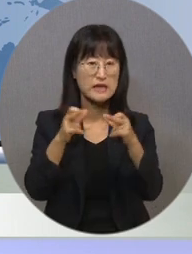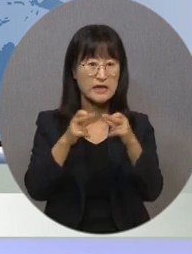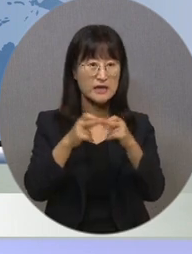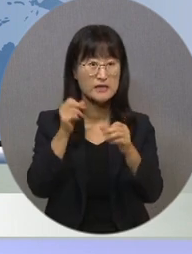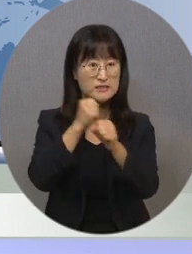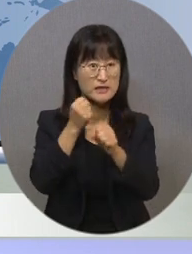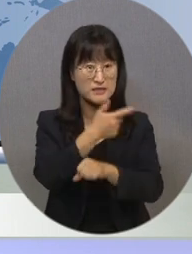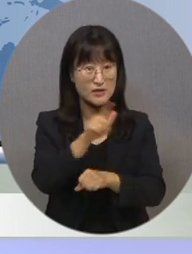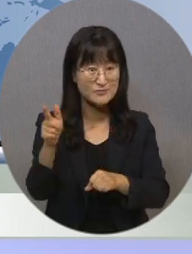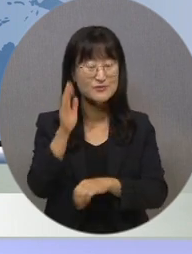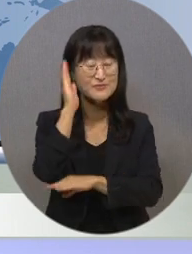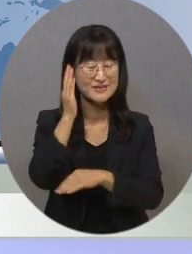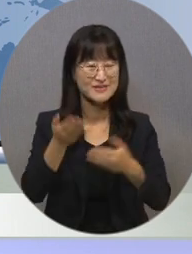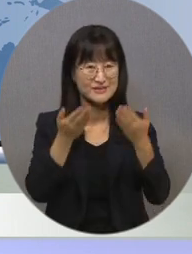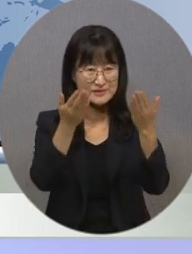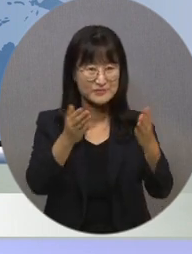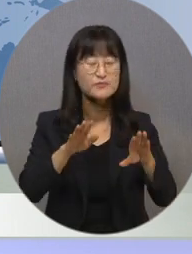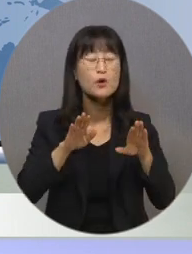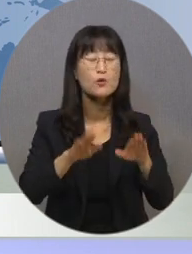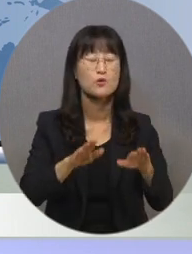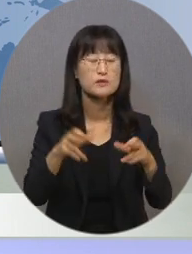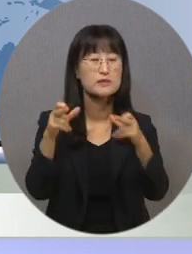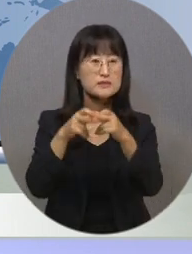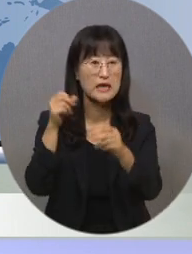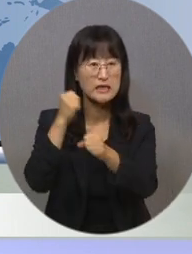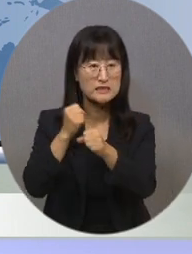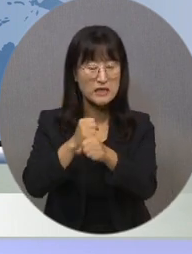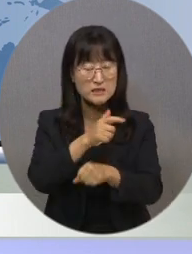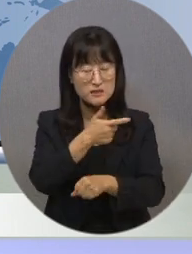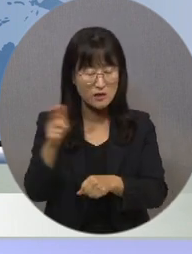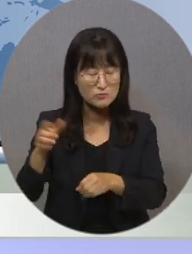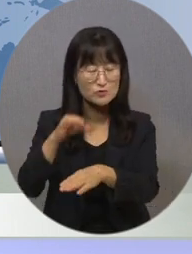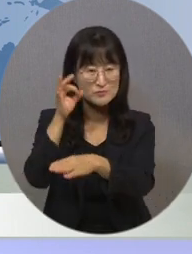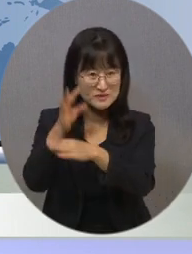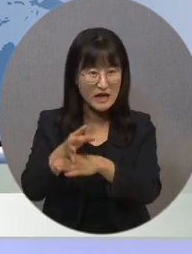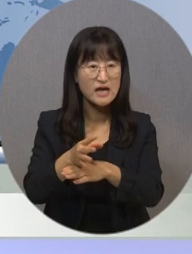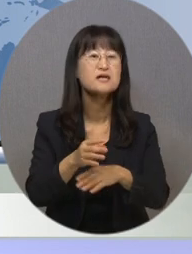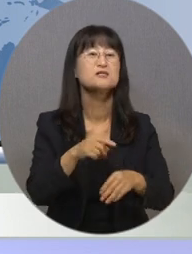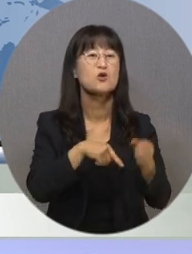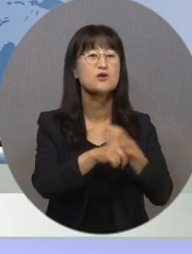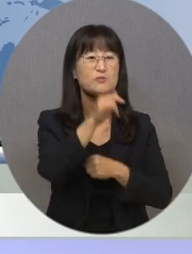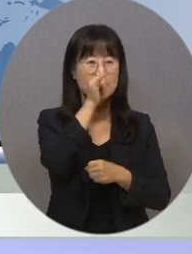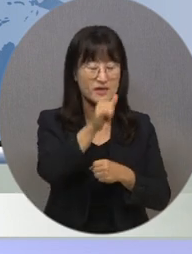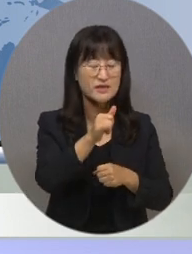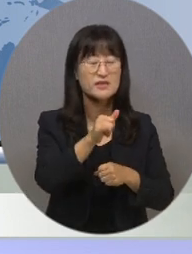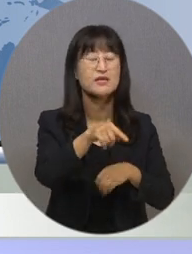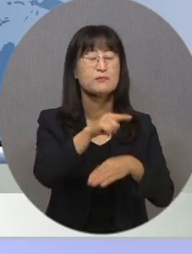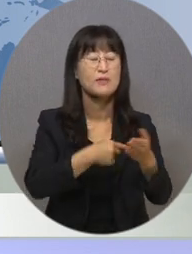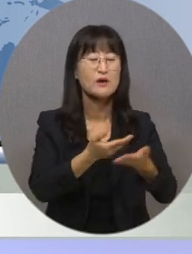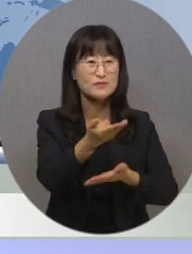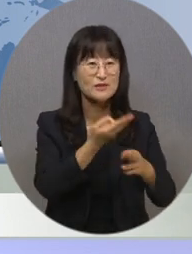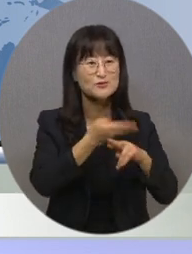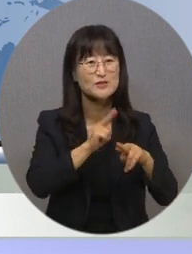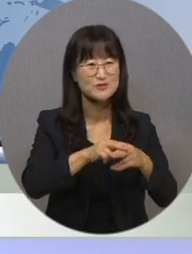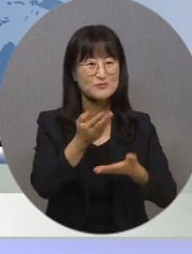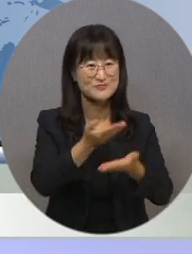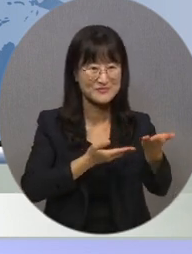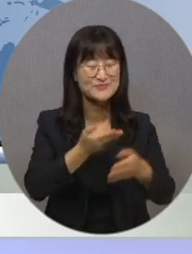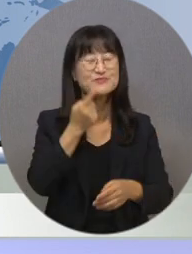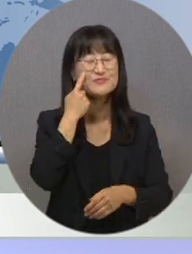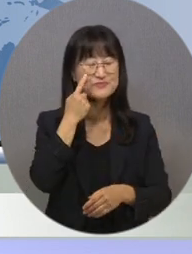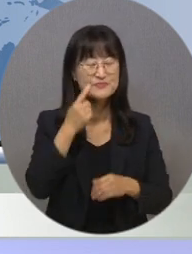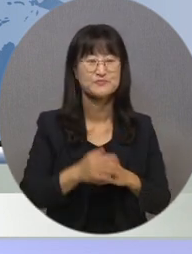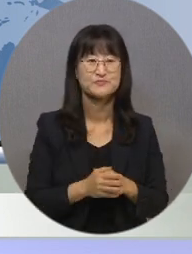소식들 전해 드렸는데요 올해는 장애인 생산품으로 보다 의미있는 마음 나누기에 동참해 보시는 건 어떨까요